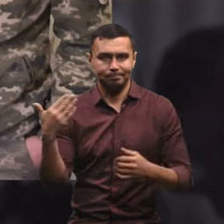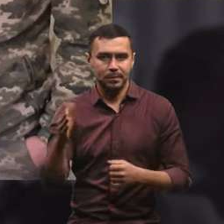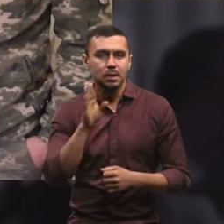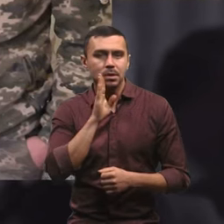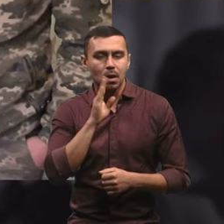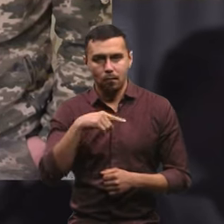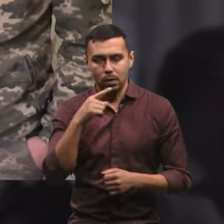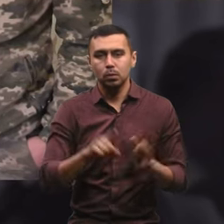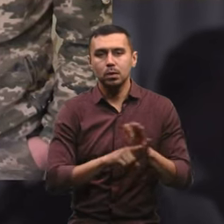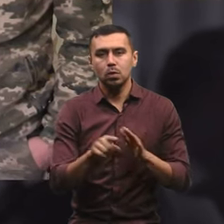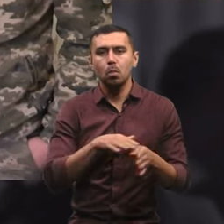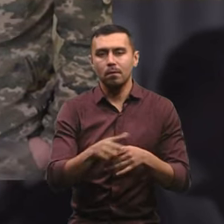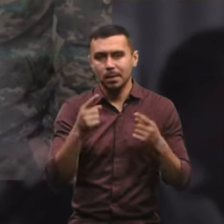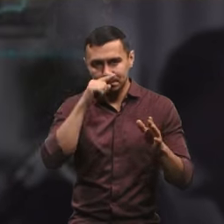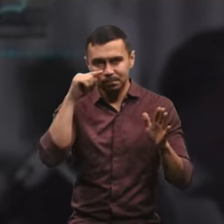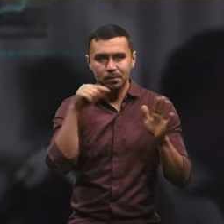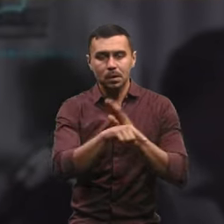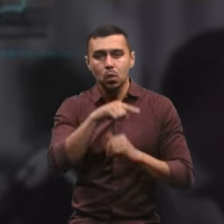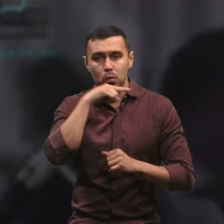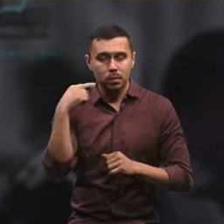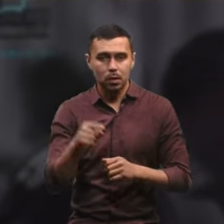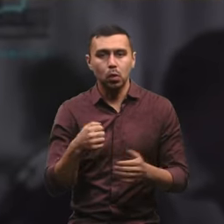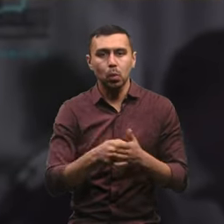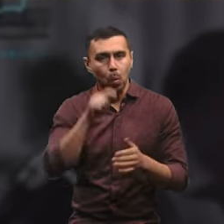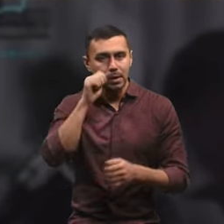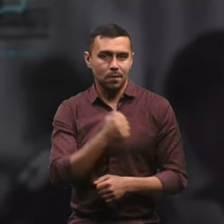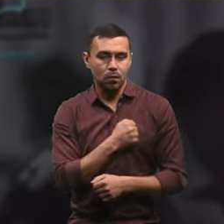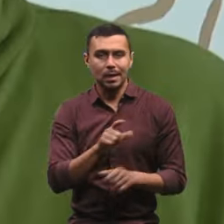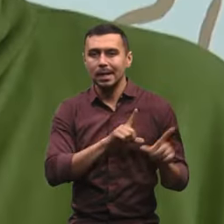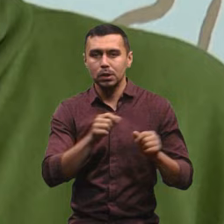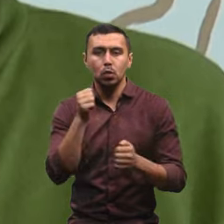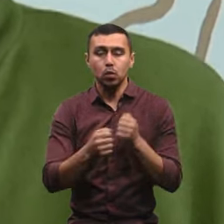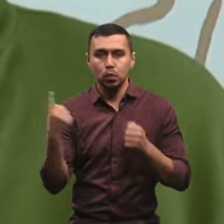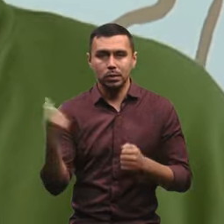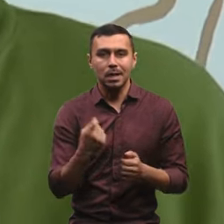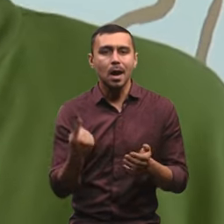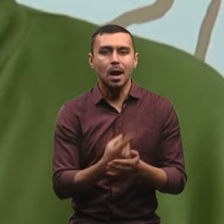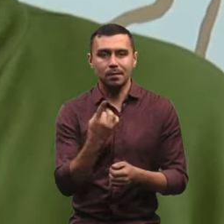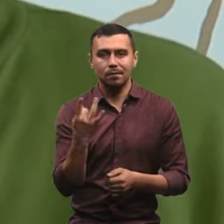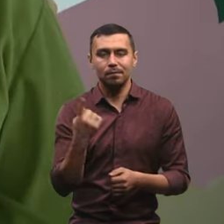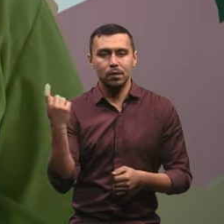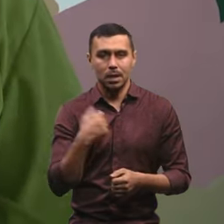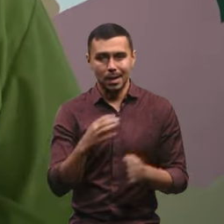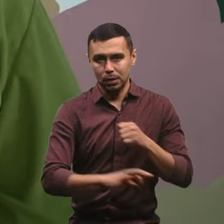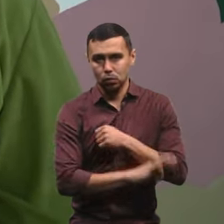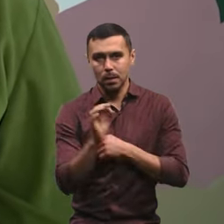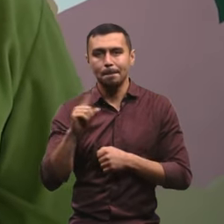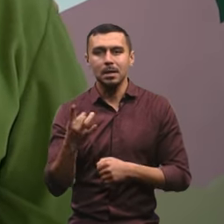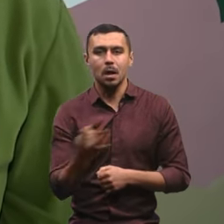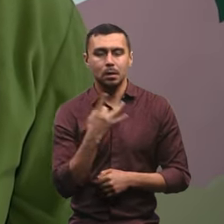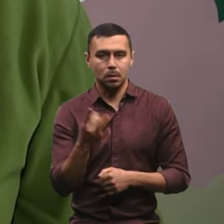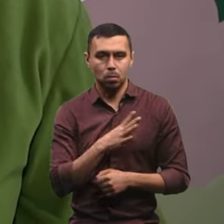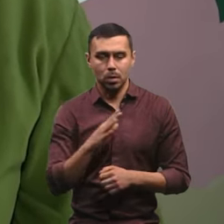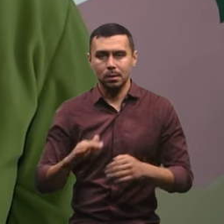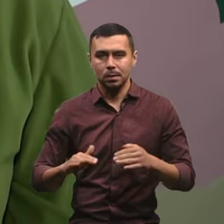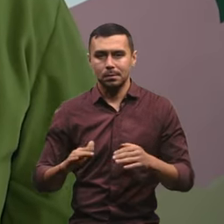Ярмолинець. Жінка каже, з початку повномасштабного російського вторгнення до українських воїнів їздить щотижня. Раз в тиждень я на сході. Перші рази було до